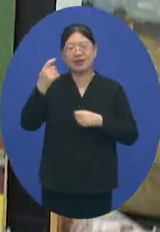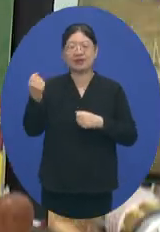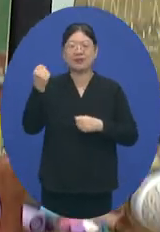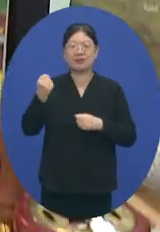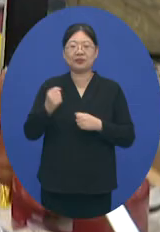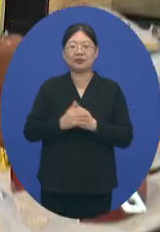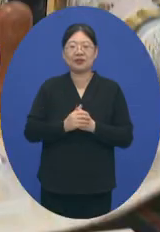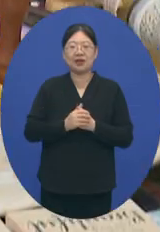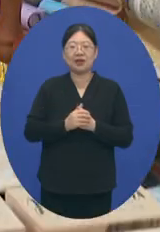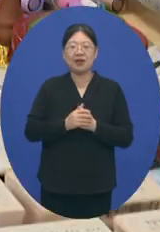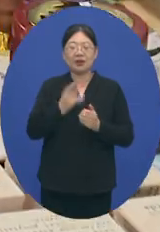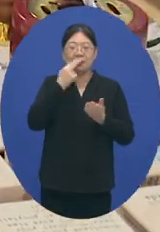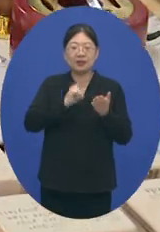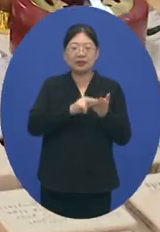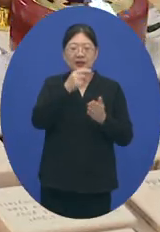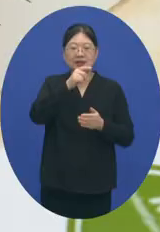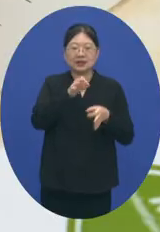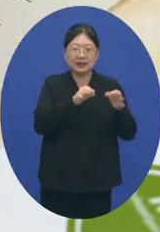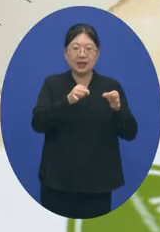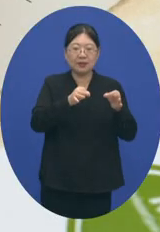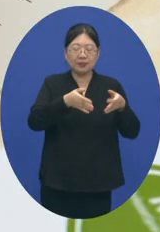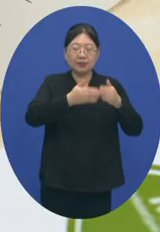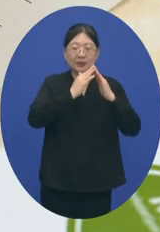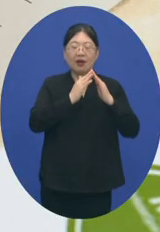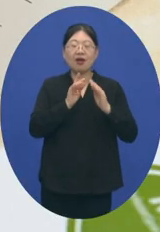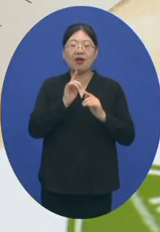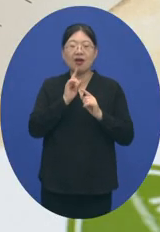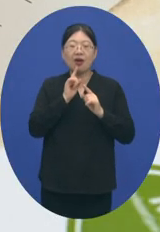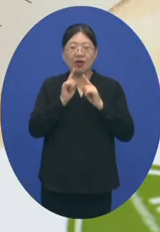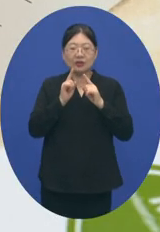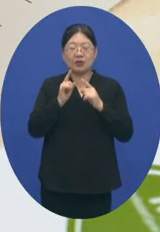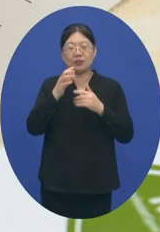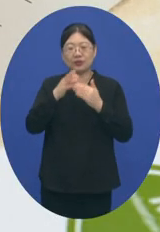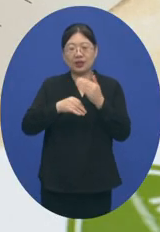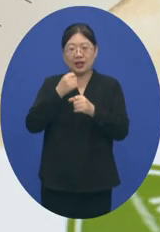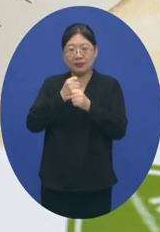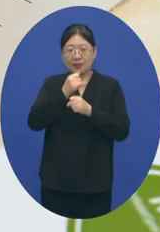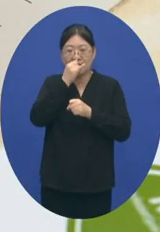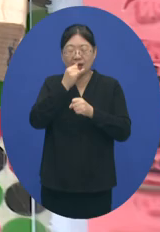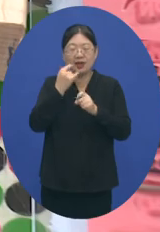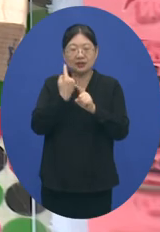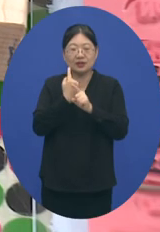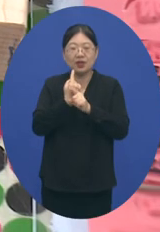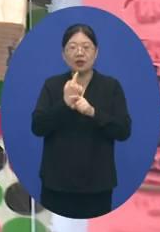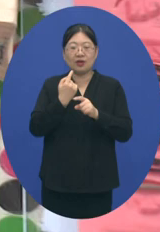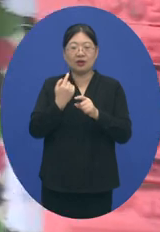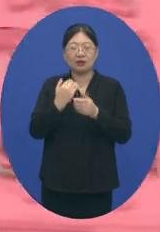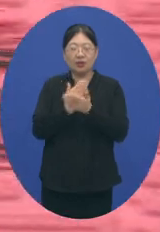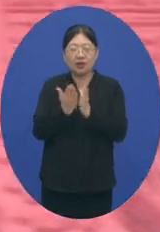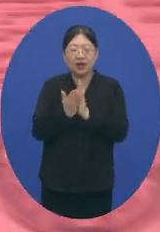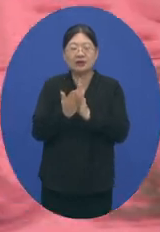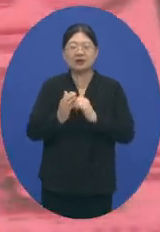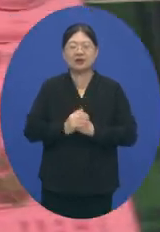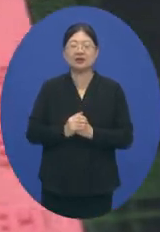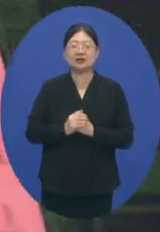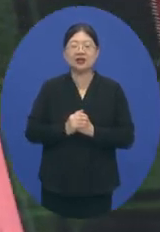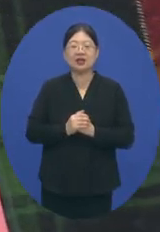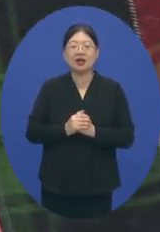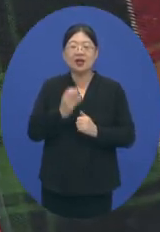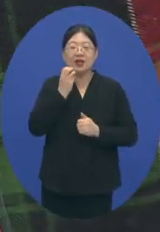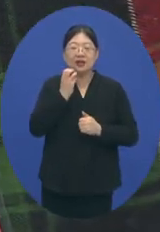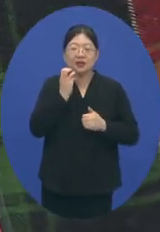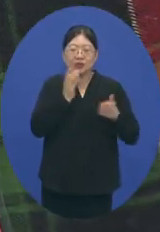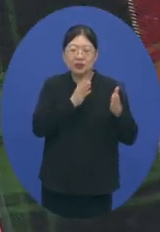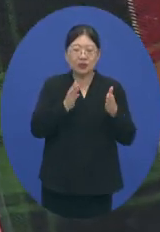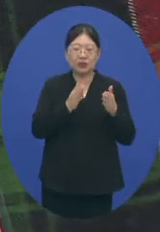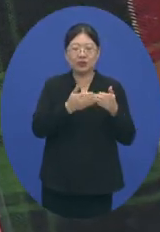이외에도 편지샵 창업, 언어치료 프로그램 개발, 여행 매거진 제작 등 다양한 분야에서 경기도가 마련한 기회 덕분에 꿈을 향해